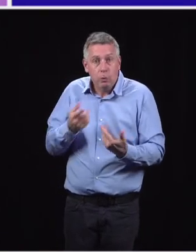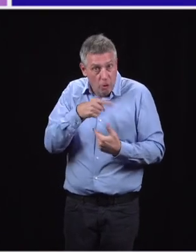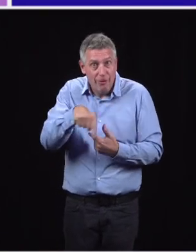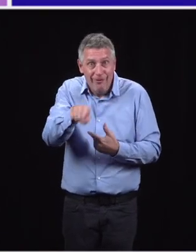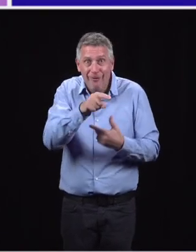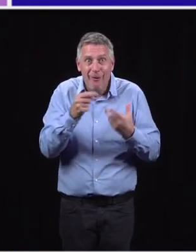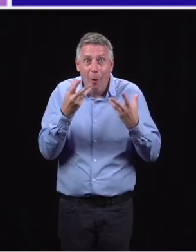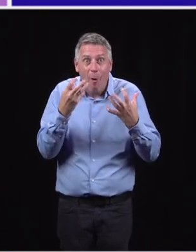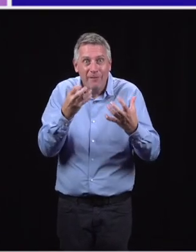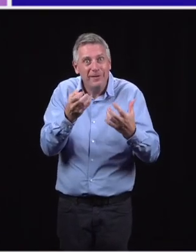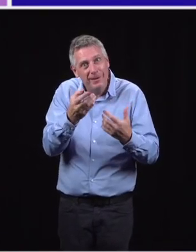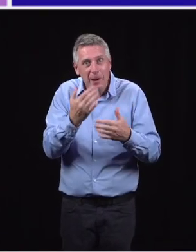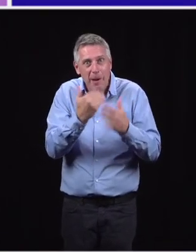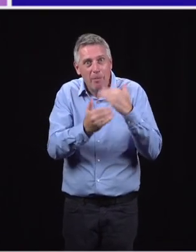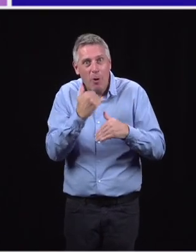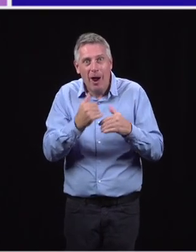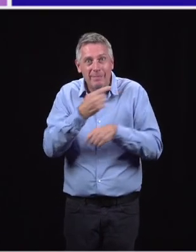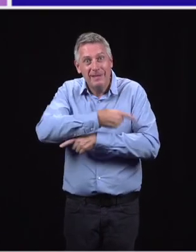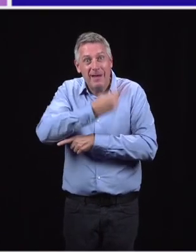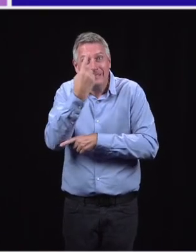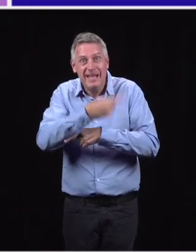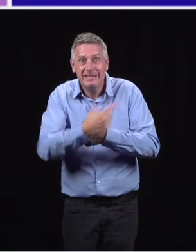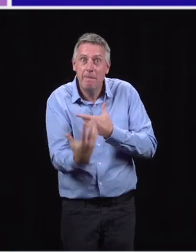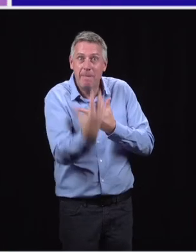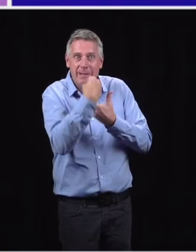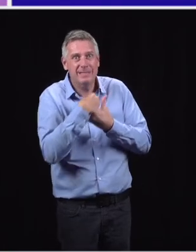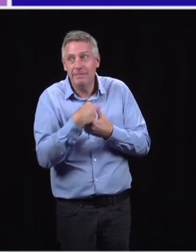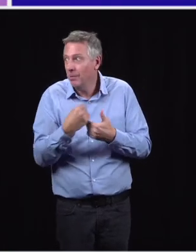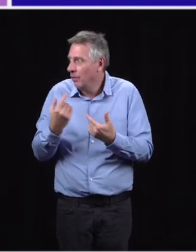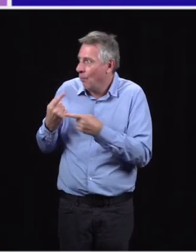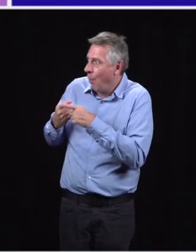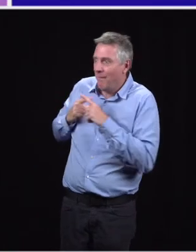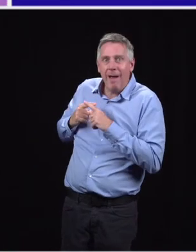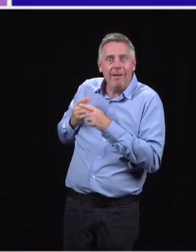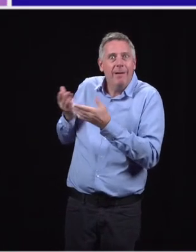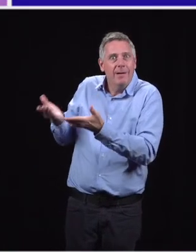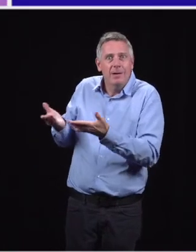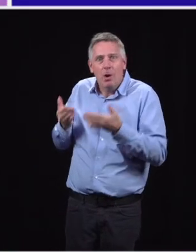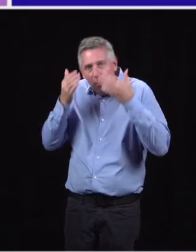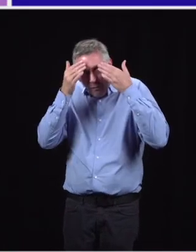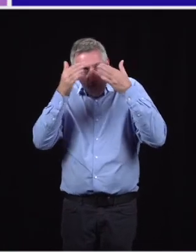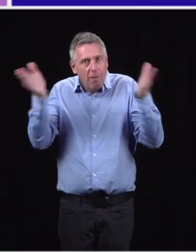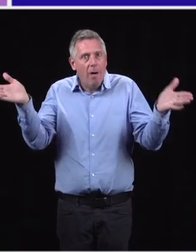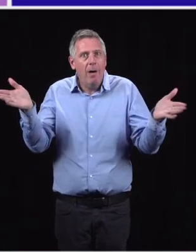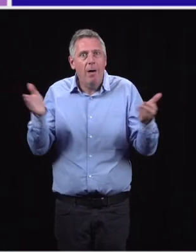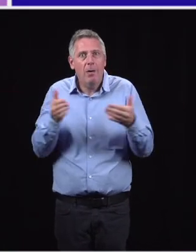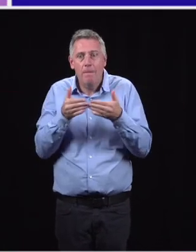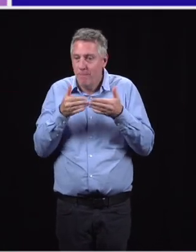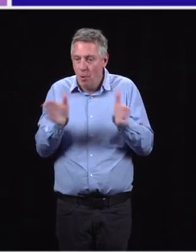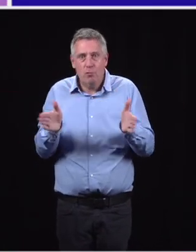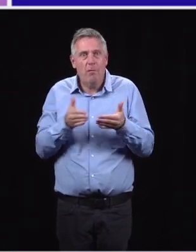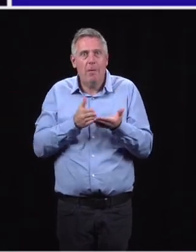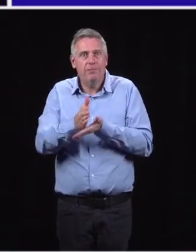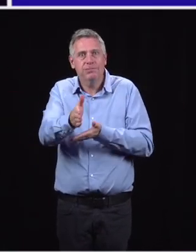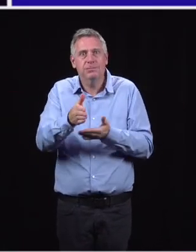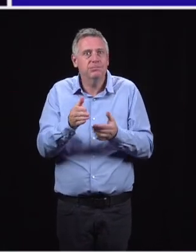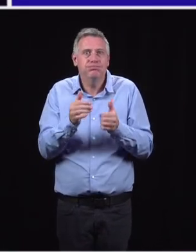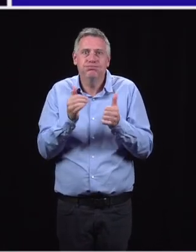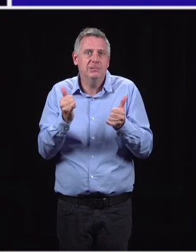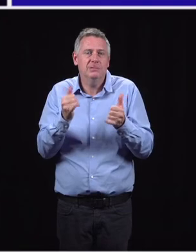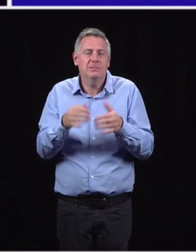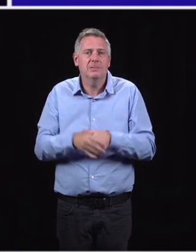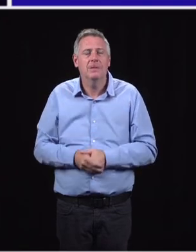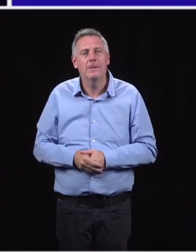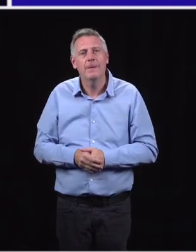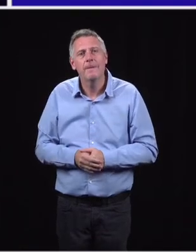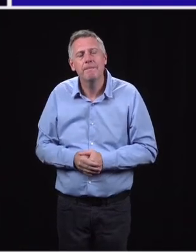de participer à ce programme de diversités puisque ça vous ouvre des portes et vous avez vu qu'elle porte ça vous ouvre dites-moi comment est-ce qu'on